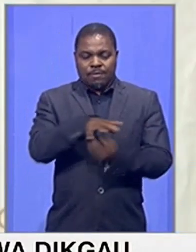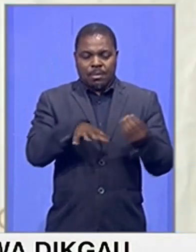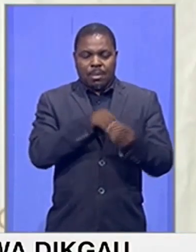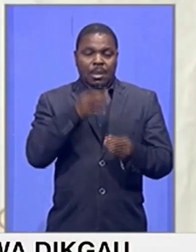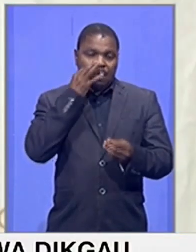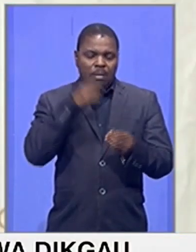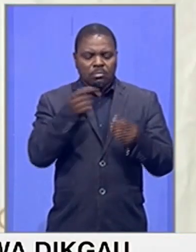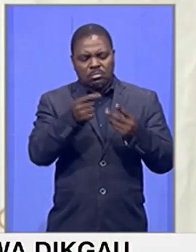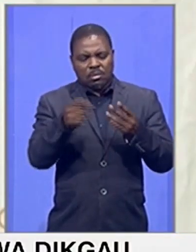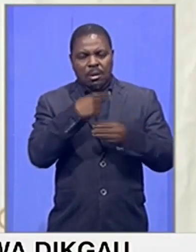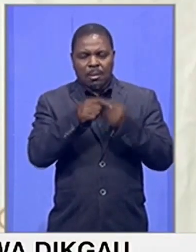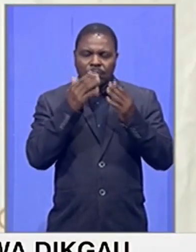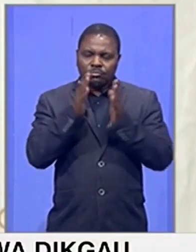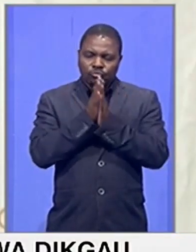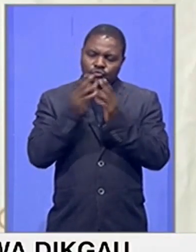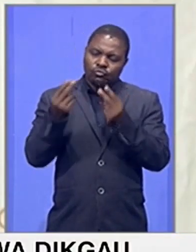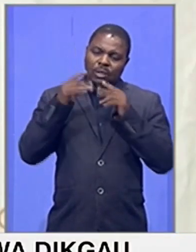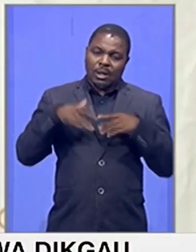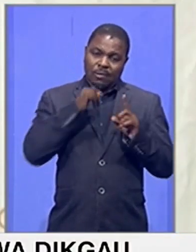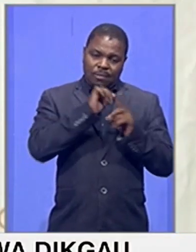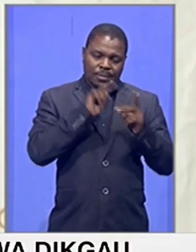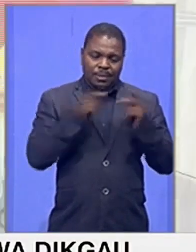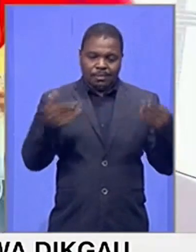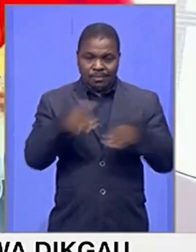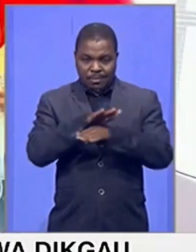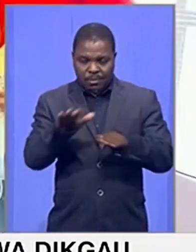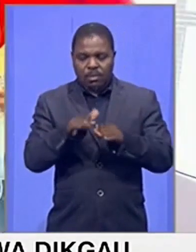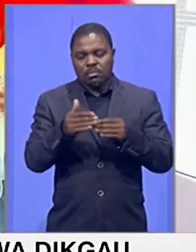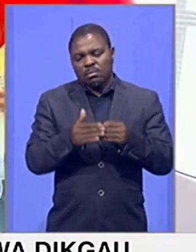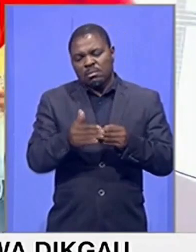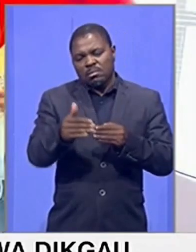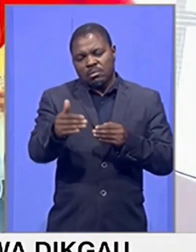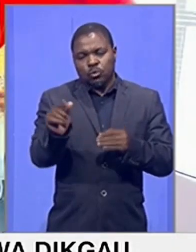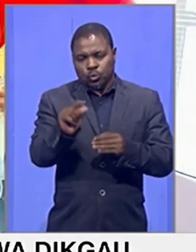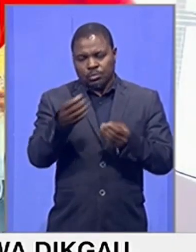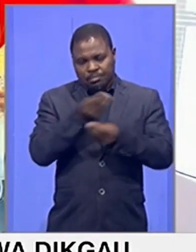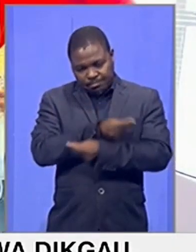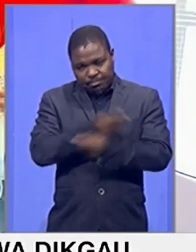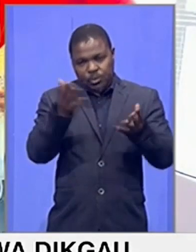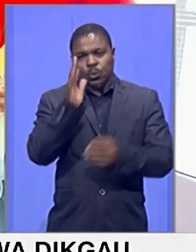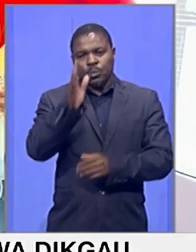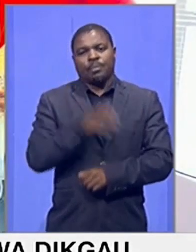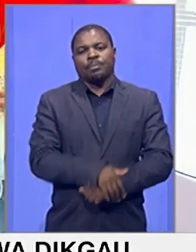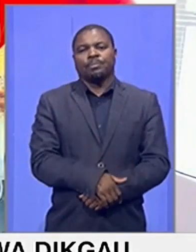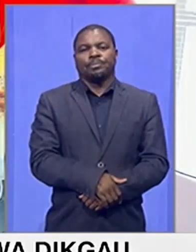malebana le tshebeletso ya bofifi le lepato la Letshaba di tla phatlalatswa haufinyane.